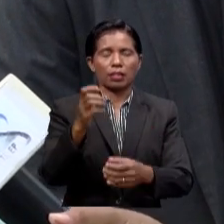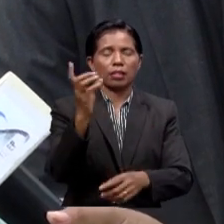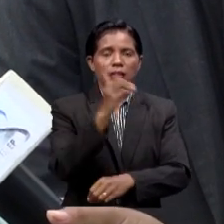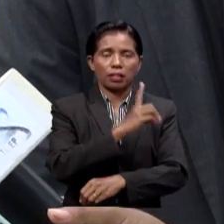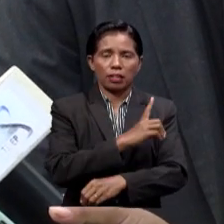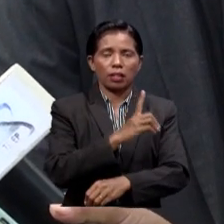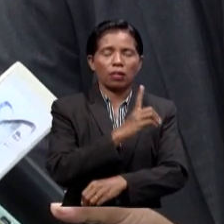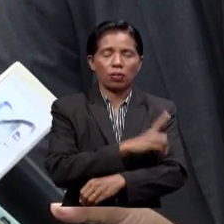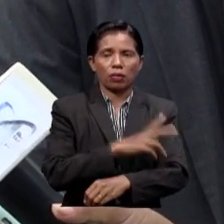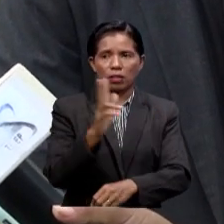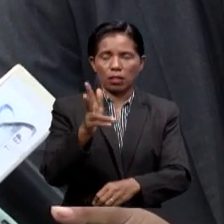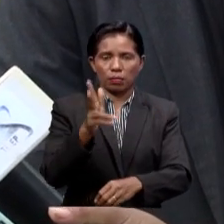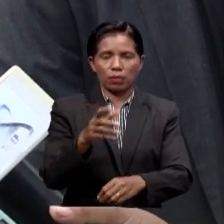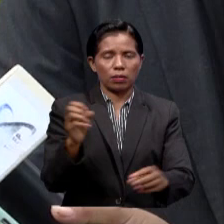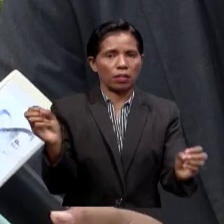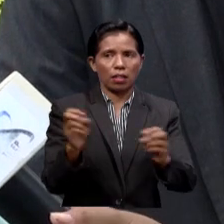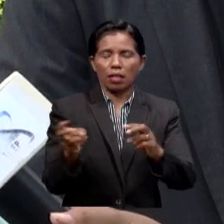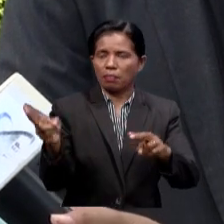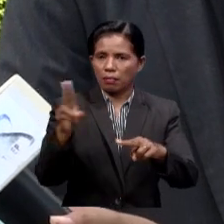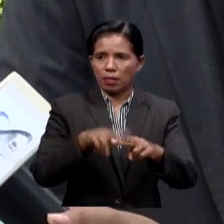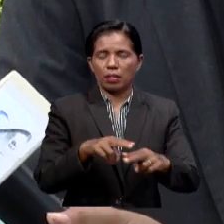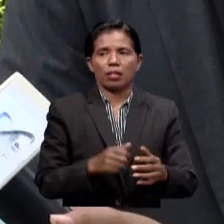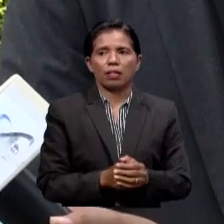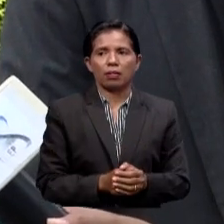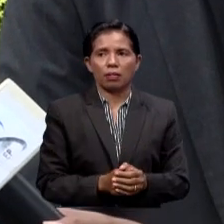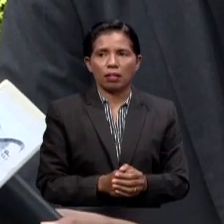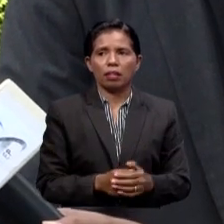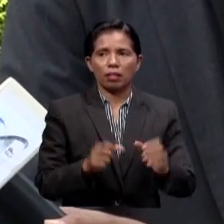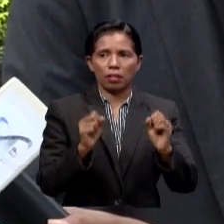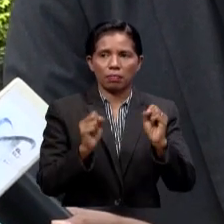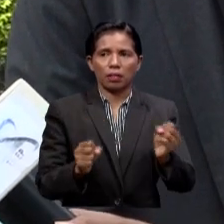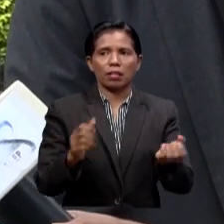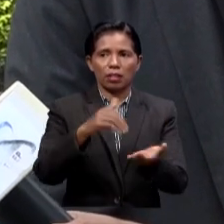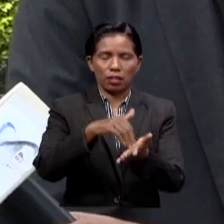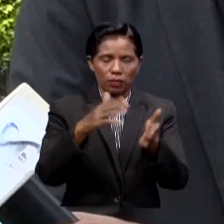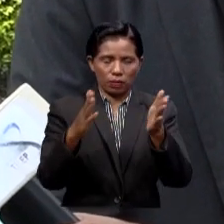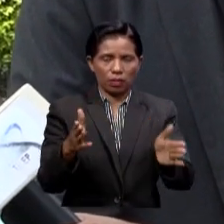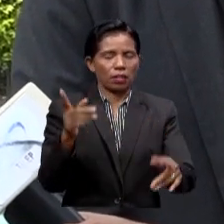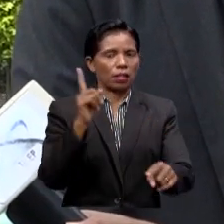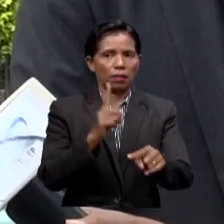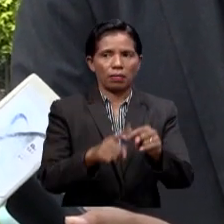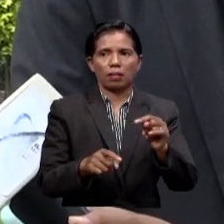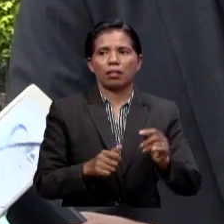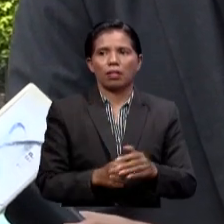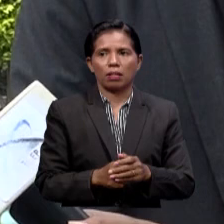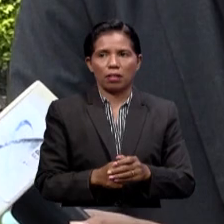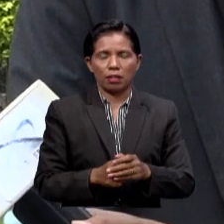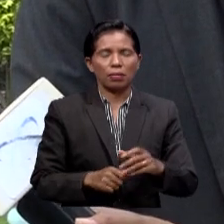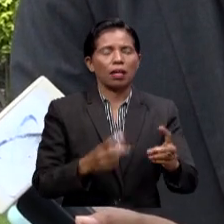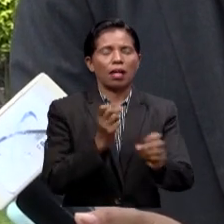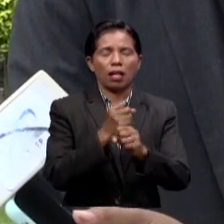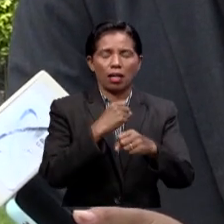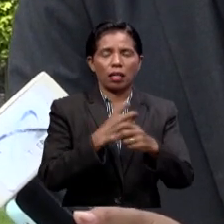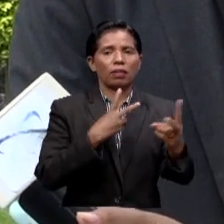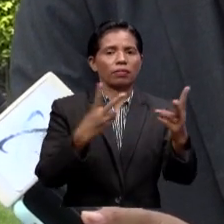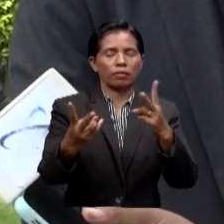tidak bisa diperpanjang. Jadi kalau misalnya dia mau jadi student, nggak bisa pakai bebas visa ini. Ini hanya kunjungan turis, 30